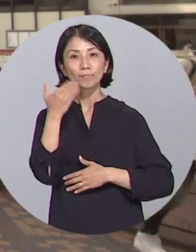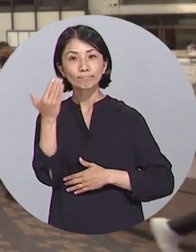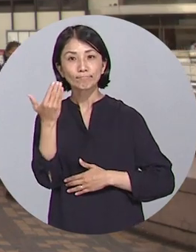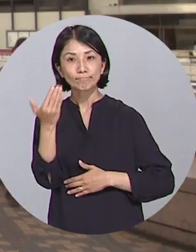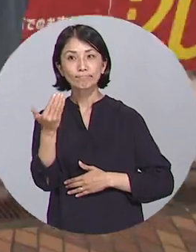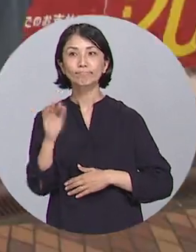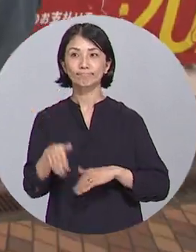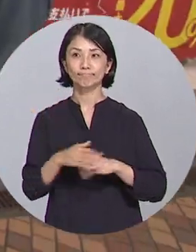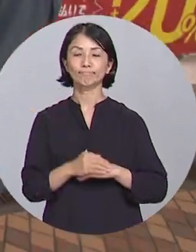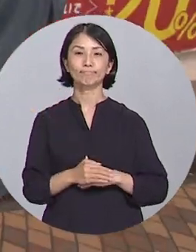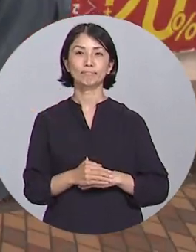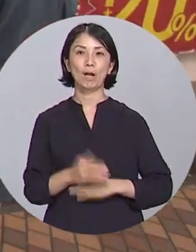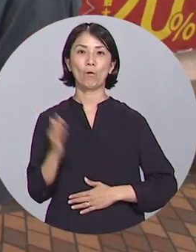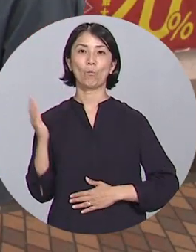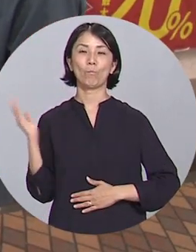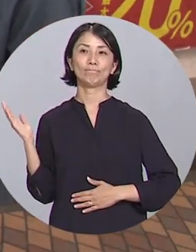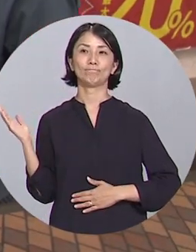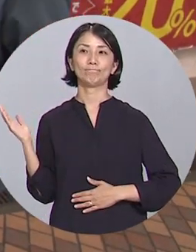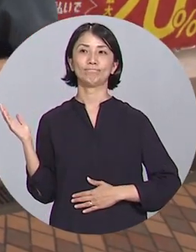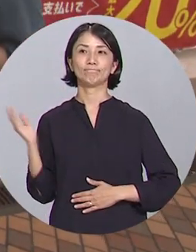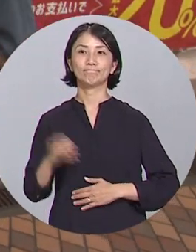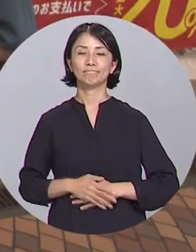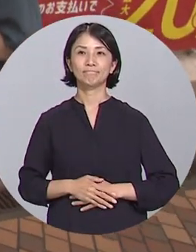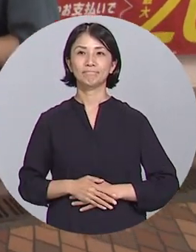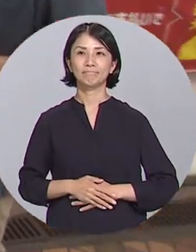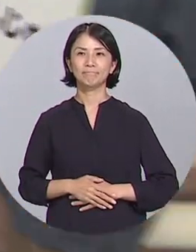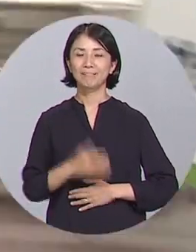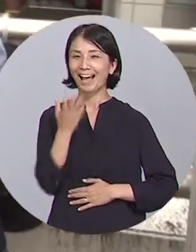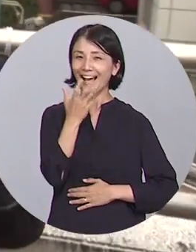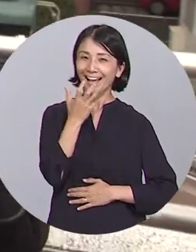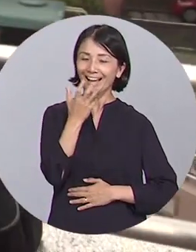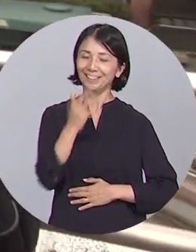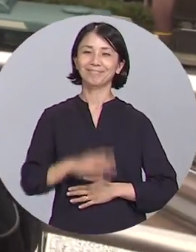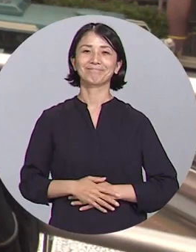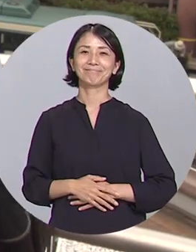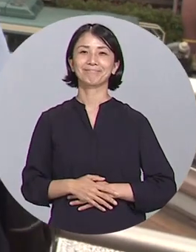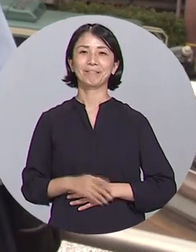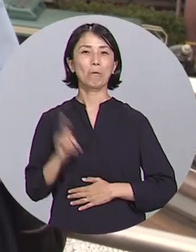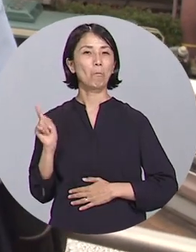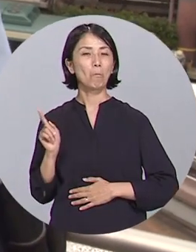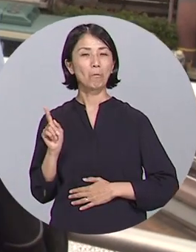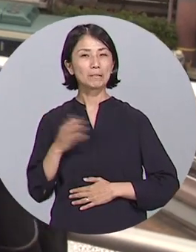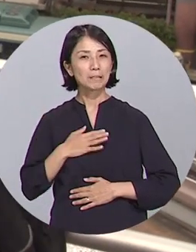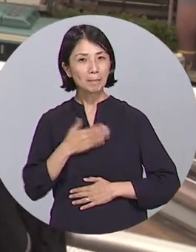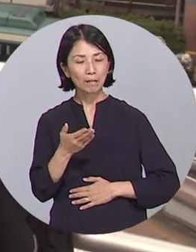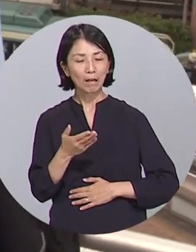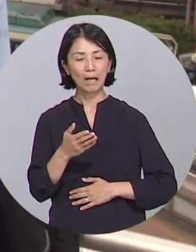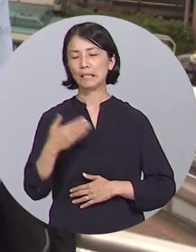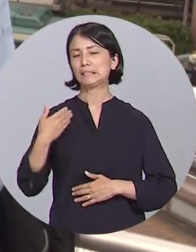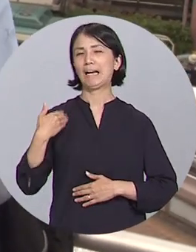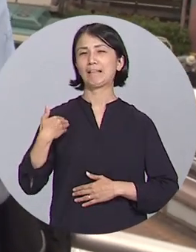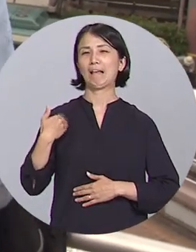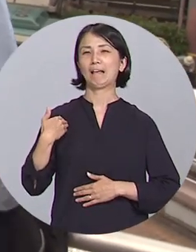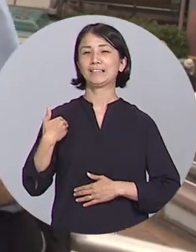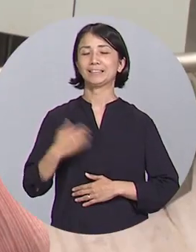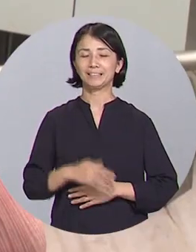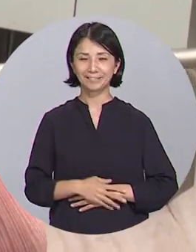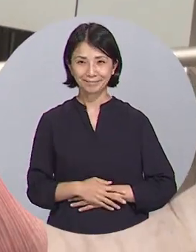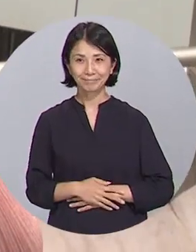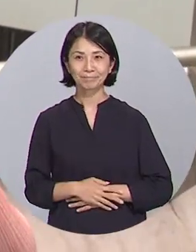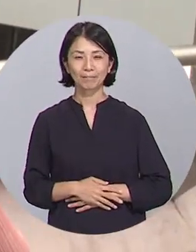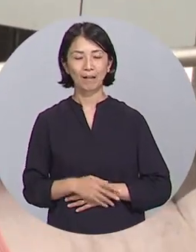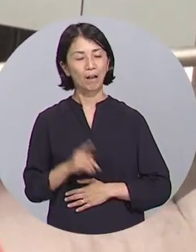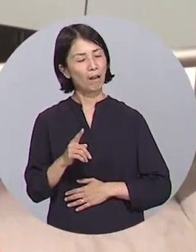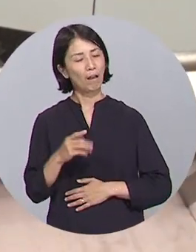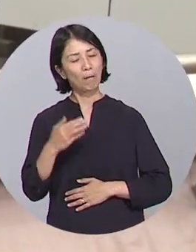。 これなんですけど、 伊賀まんじゅう。 笑ってる。伊賀まんじゅうご存知？ 知らないです。 知らないですか？